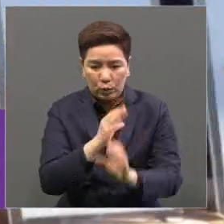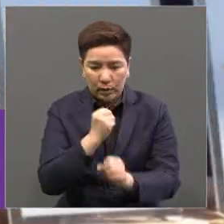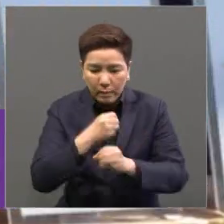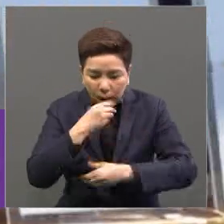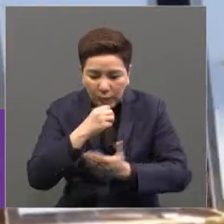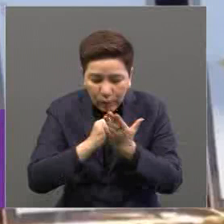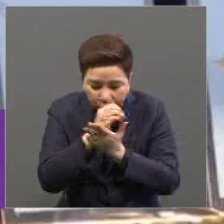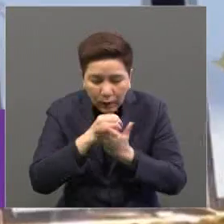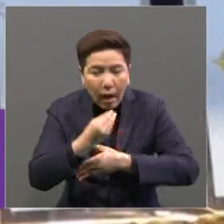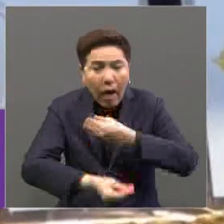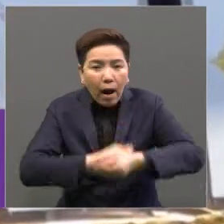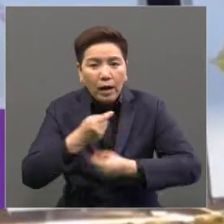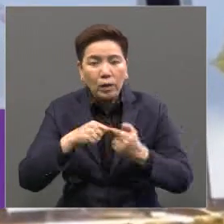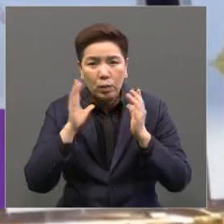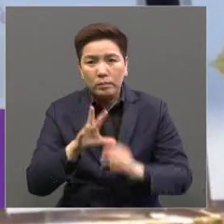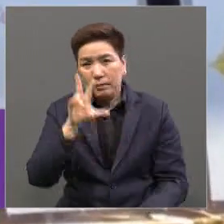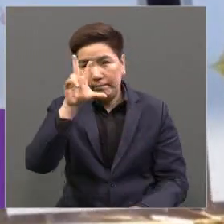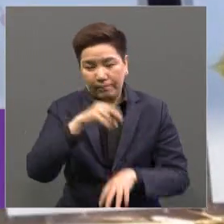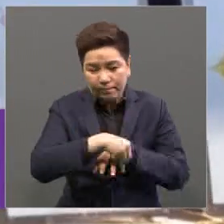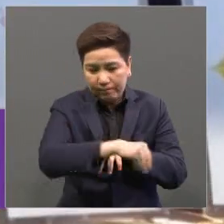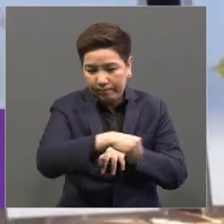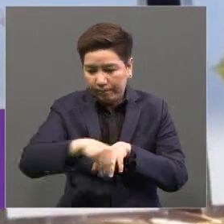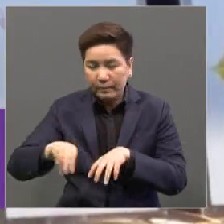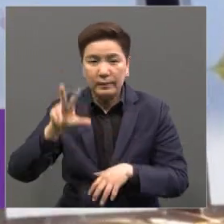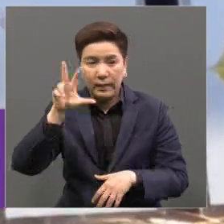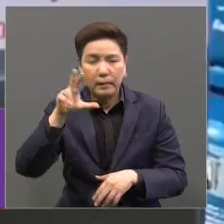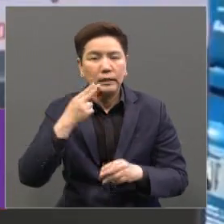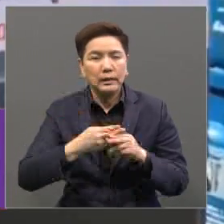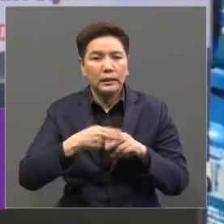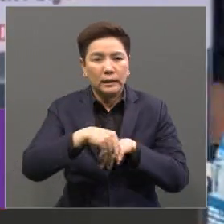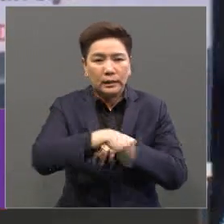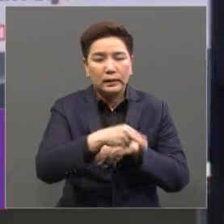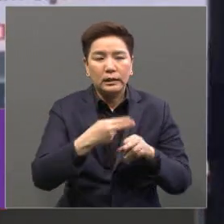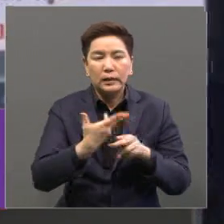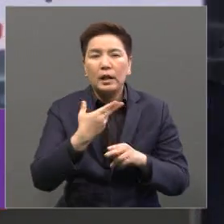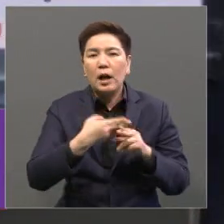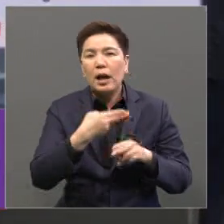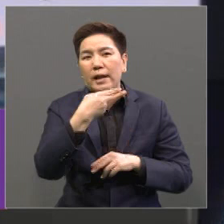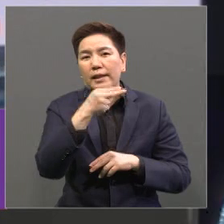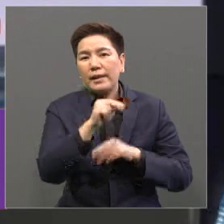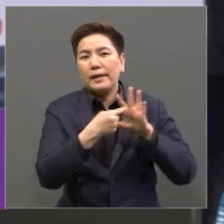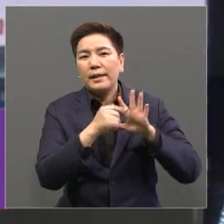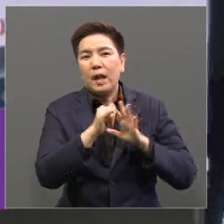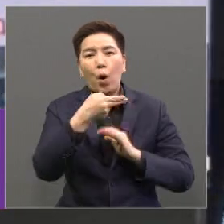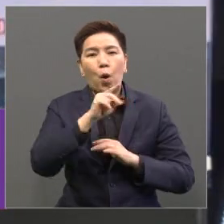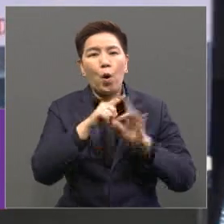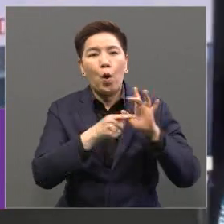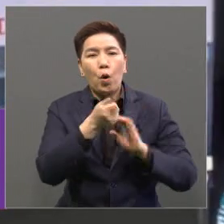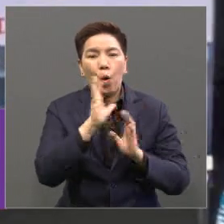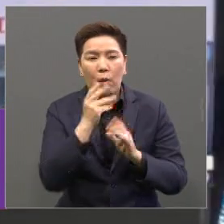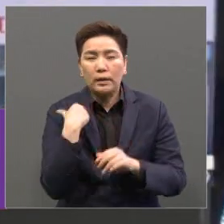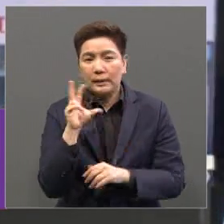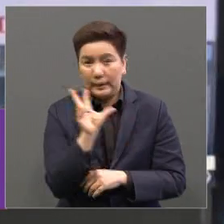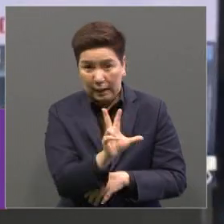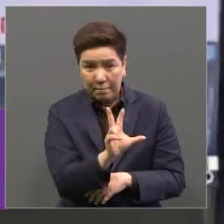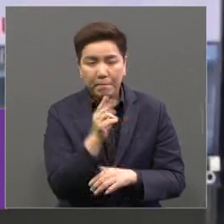าค้ายาเสพติดรายใหญ่ถึง3เครือข่ายเครือข่ายแรกชื่อว่าเครือข่ายนายหอยทมิฬอันนี้เป็นกลุ่มผู้ลำเลียงยาเสพติด3